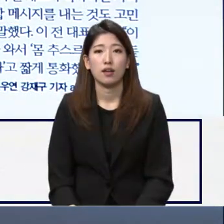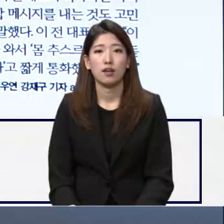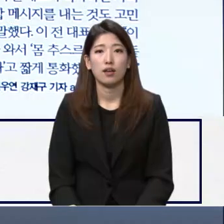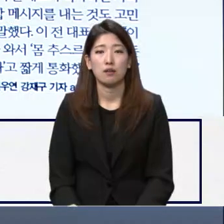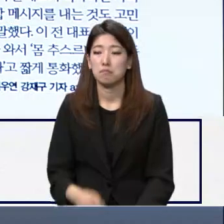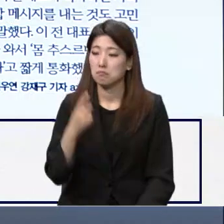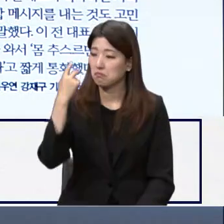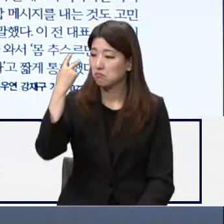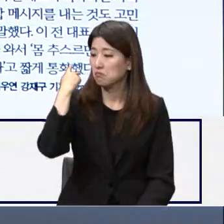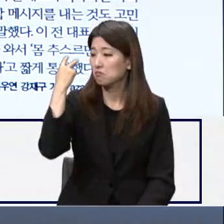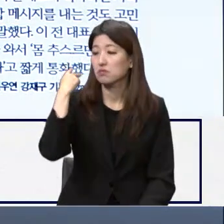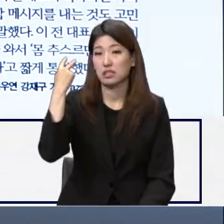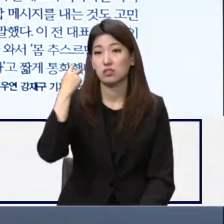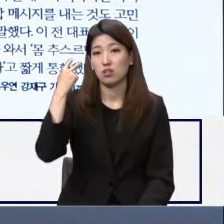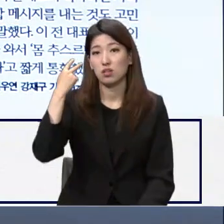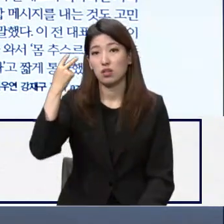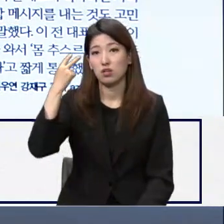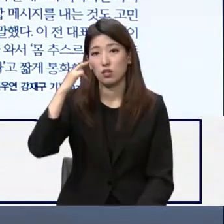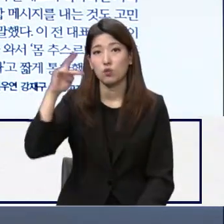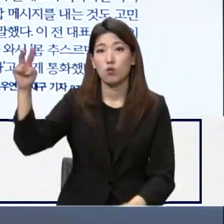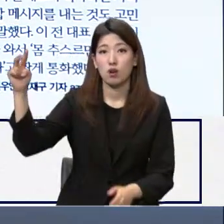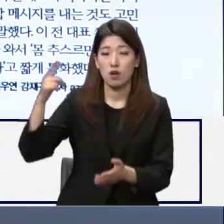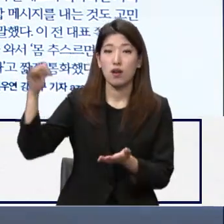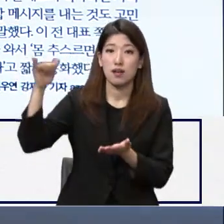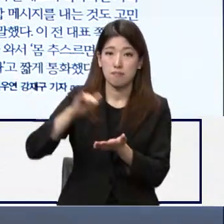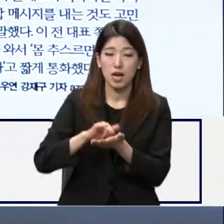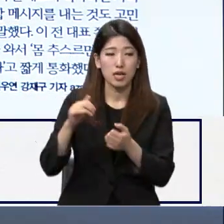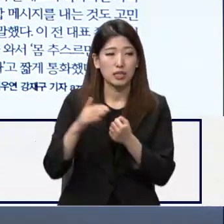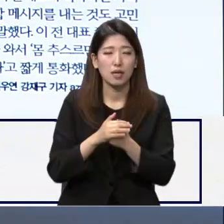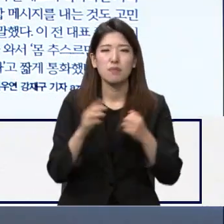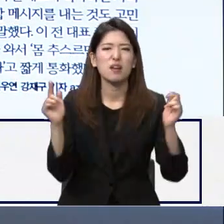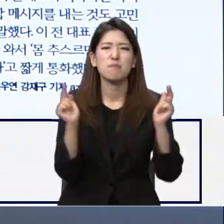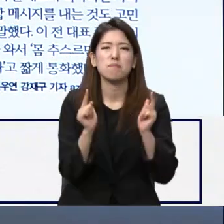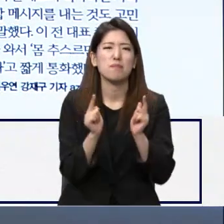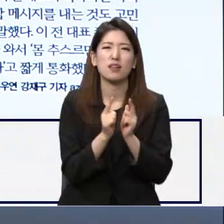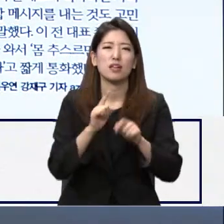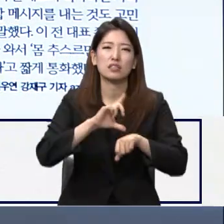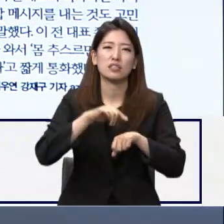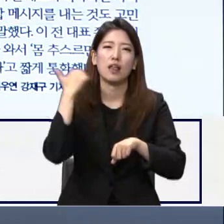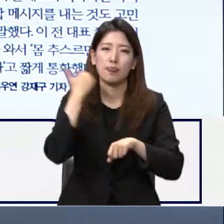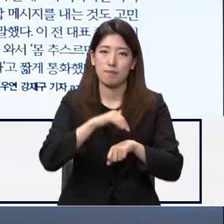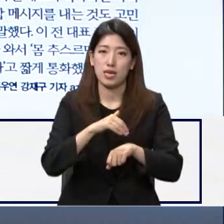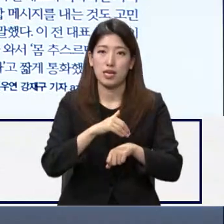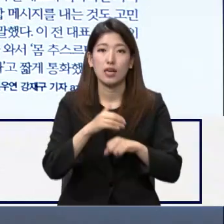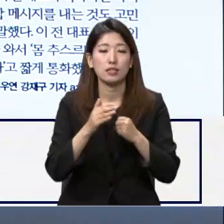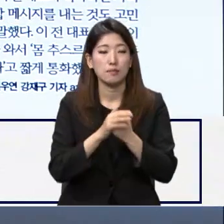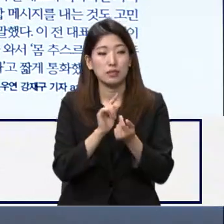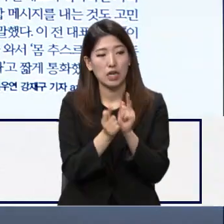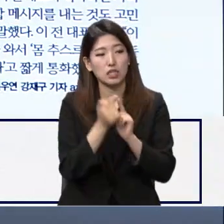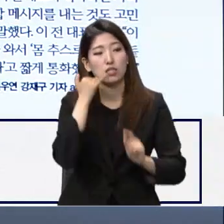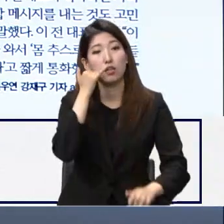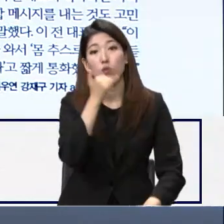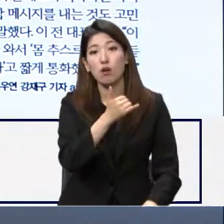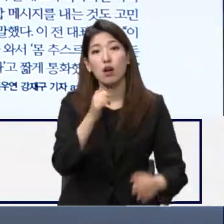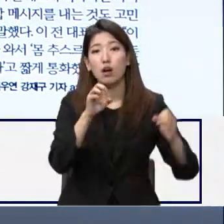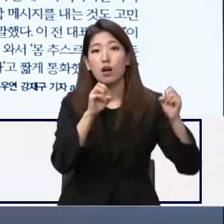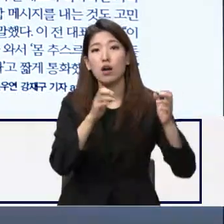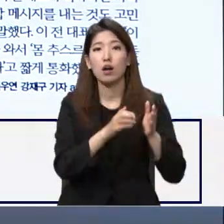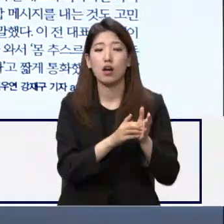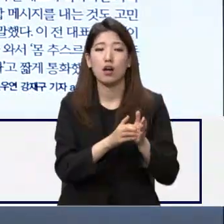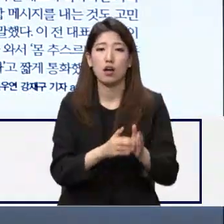들어왔기 때문에 두 사람이 만나기는 쉽지 않았을 수 있다라는 생각이 드는데 근데 주원 교회 님 지금 보면